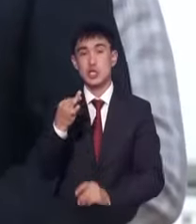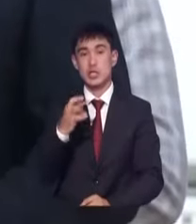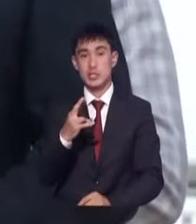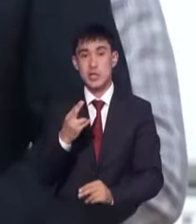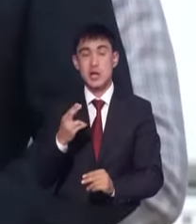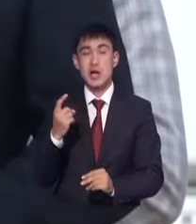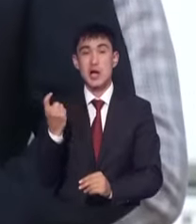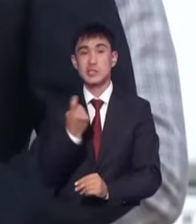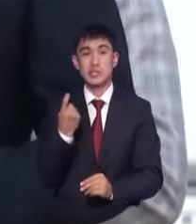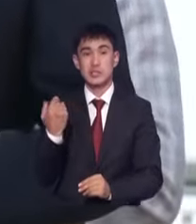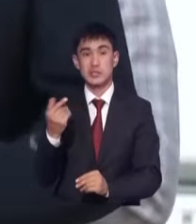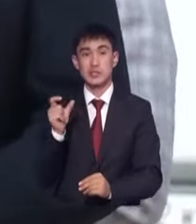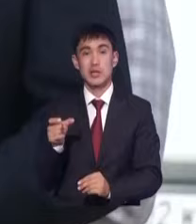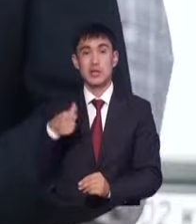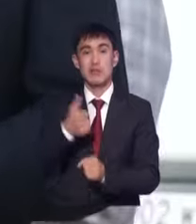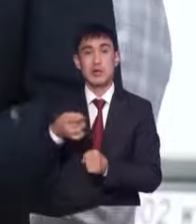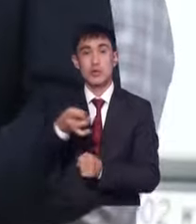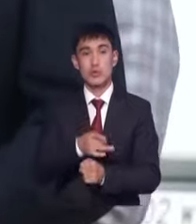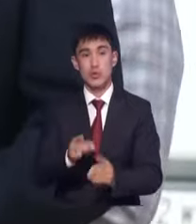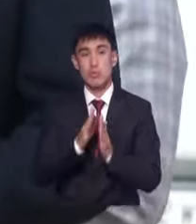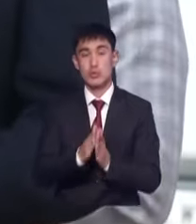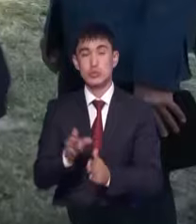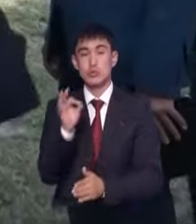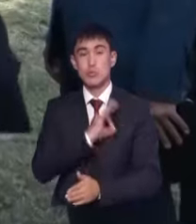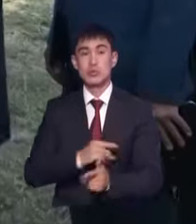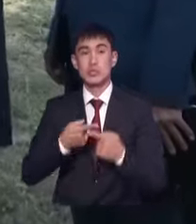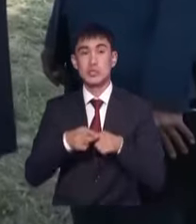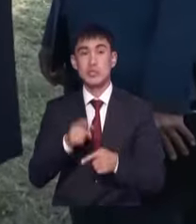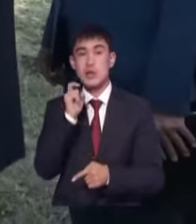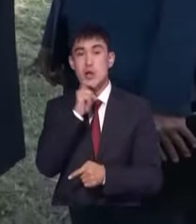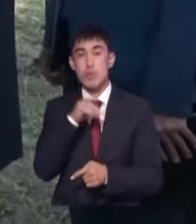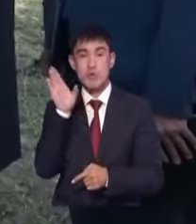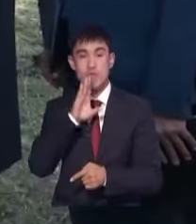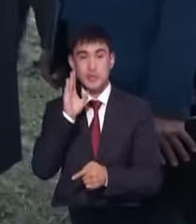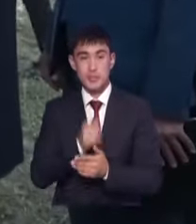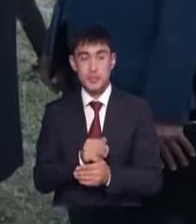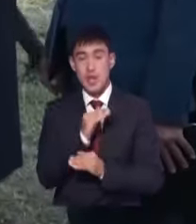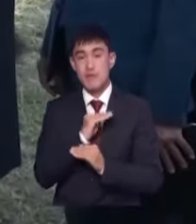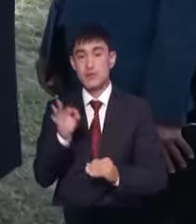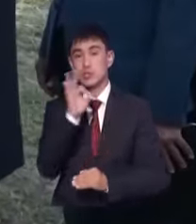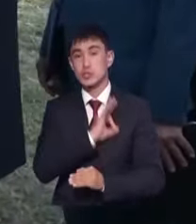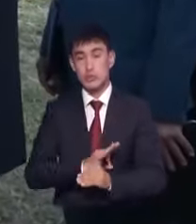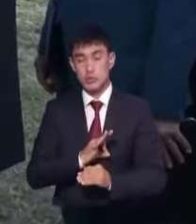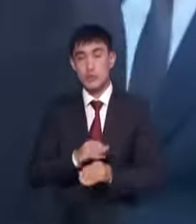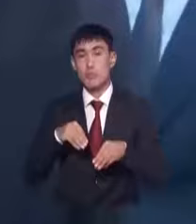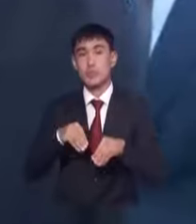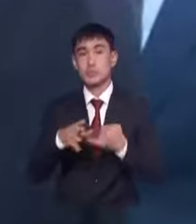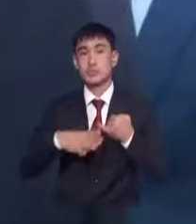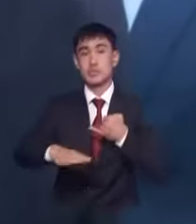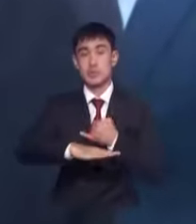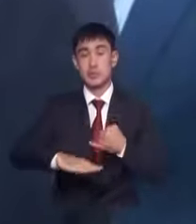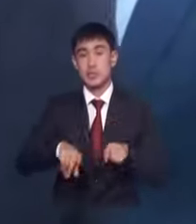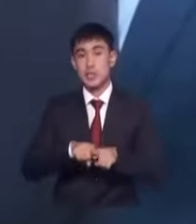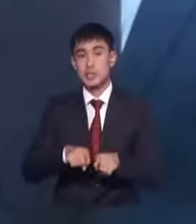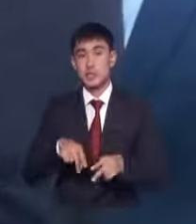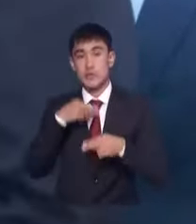представители крестьянских хозяйств глава региона призвал использовать технологию экономии воды, эффективно используя посевные земли.